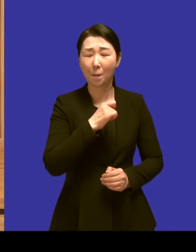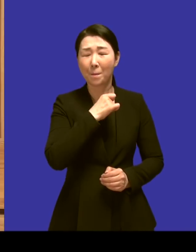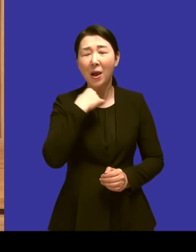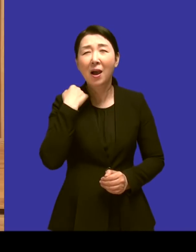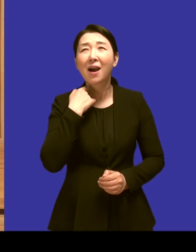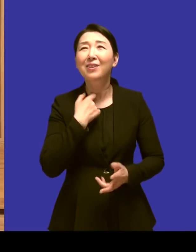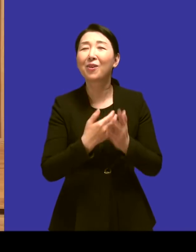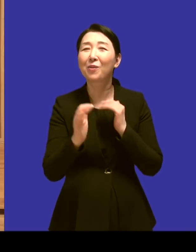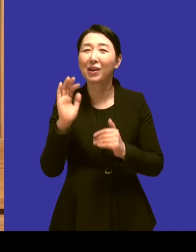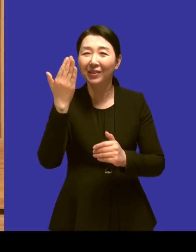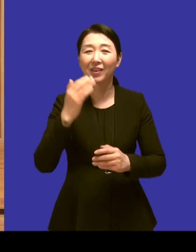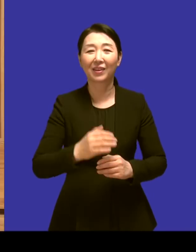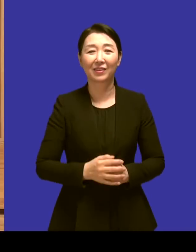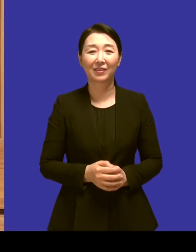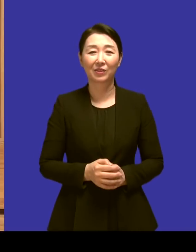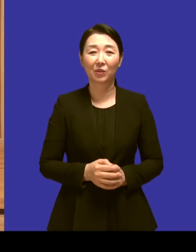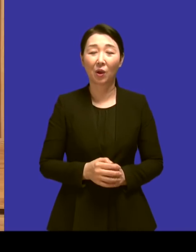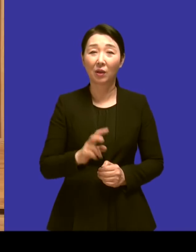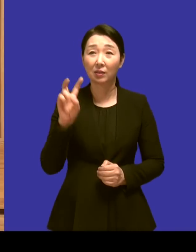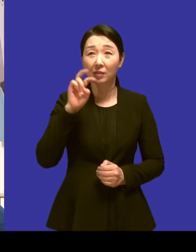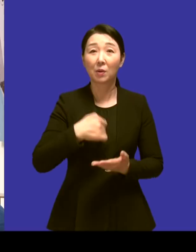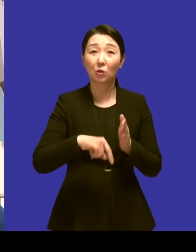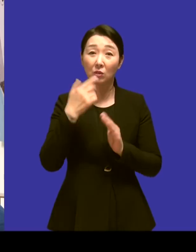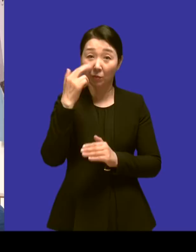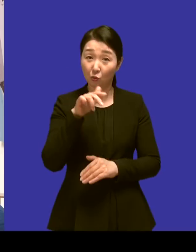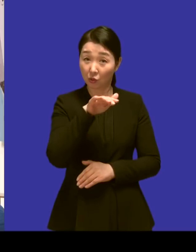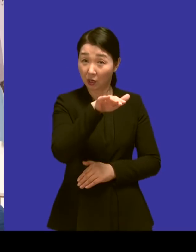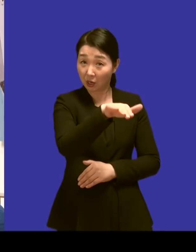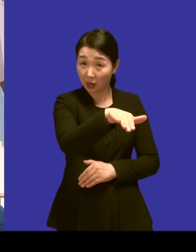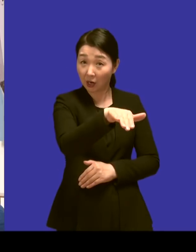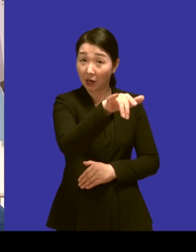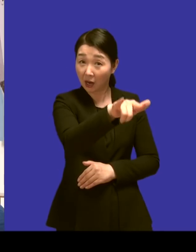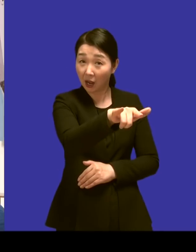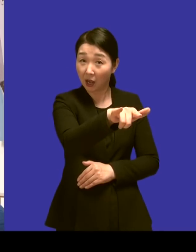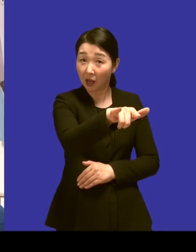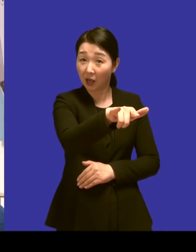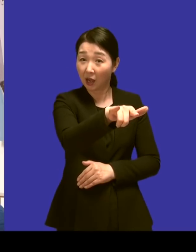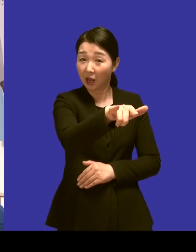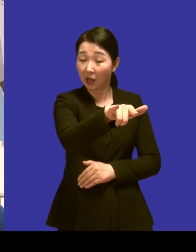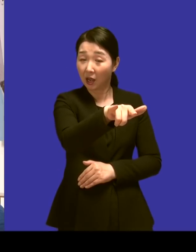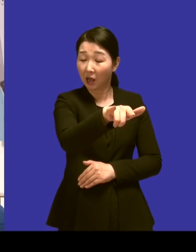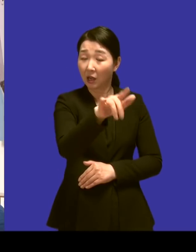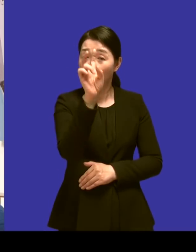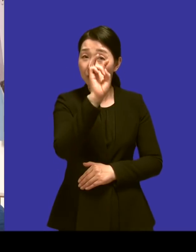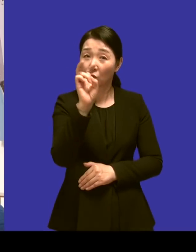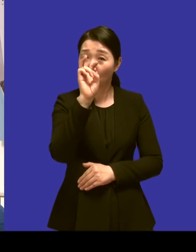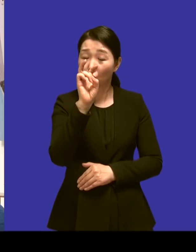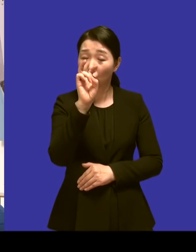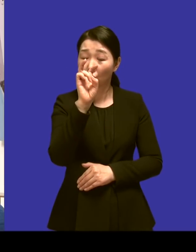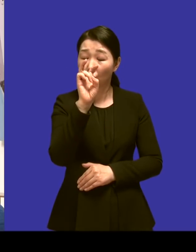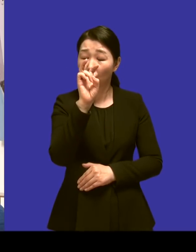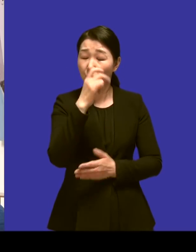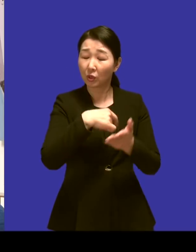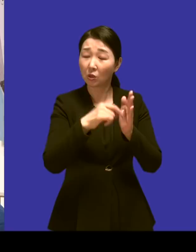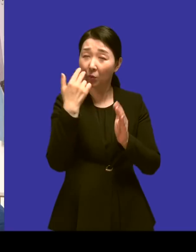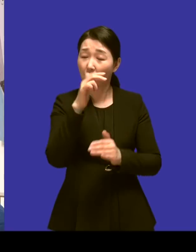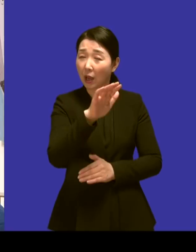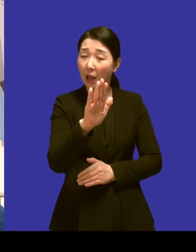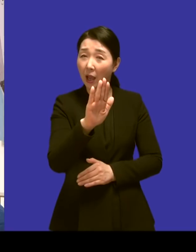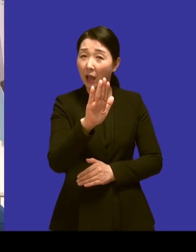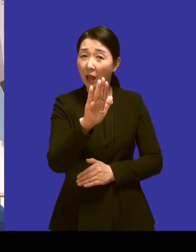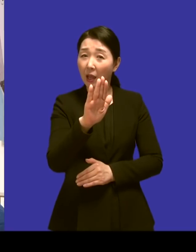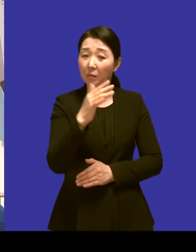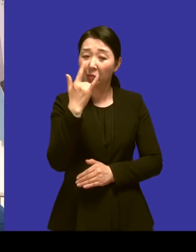그렇죠. 네. 그 후로 이제 음악을 하기 위해서 미국에 가신 건가요? 미국을 간 거는 그냥 저의 뭔가 또 다른 새로운